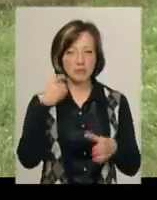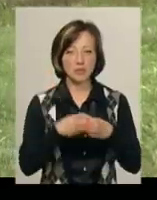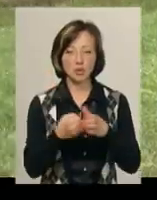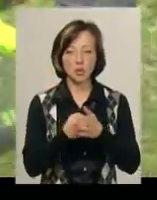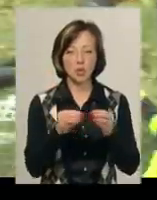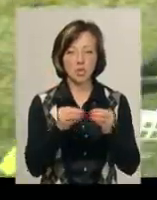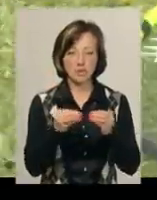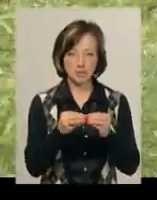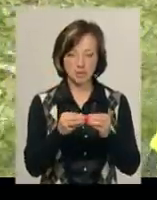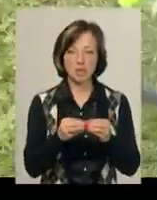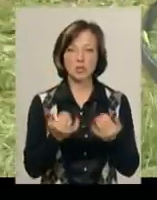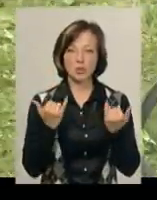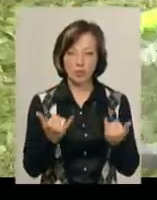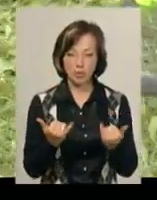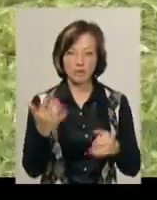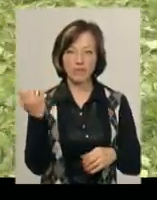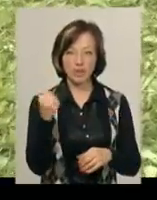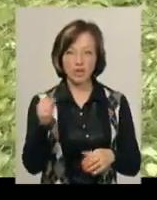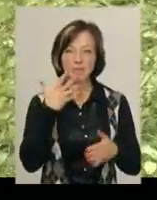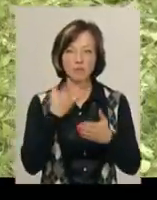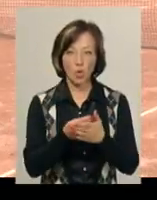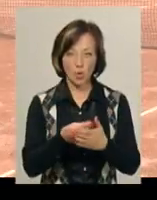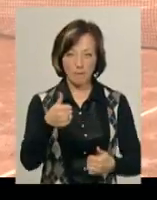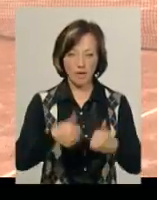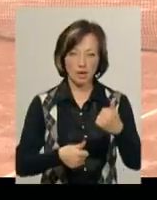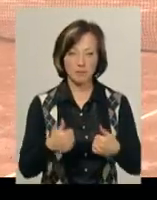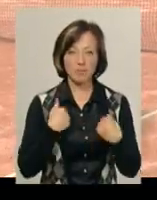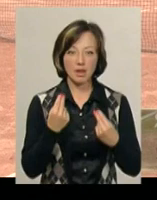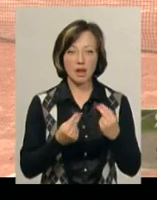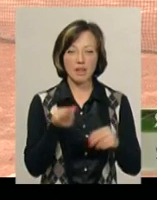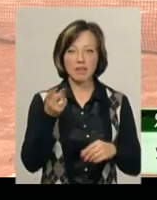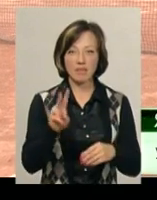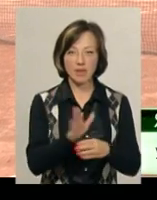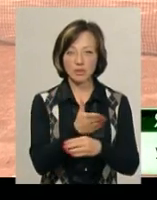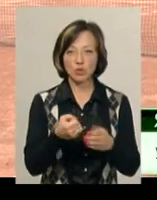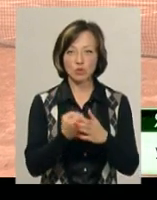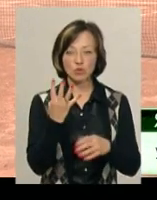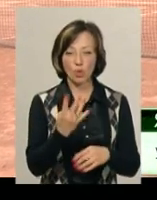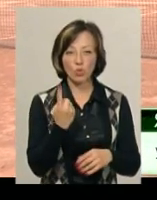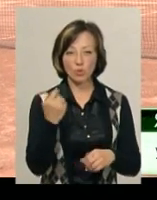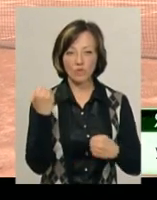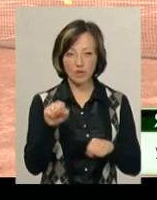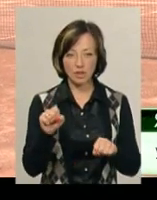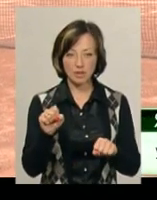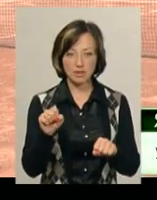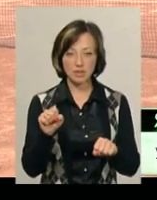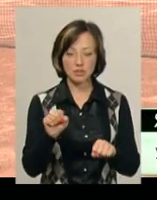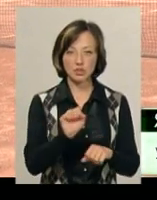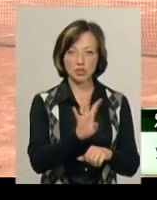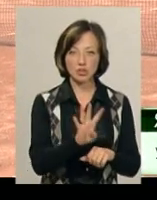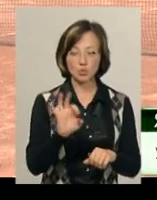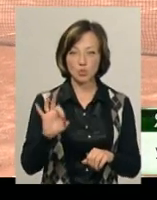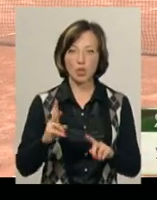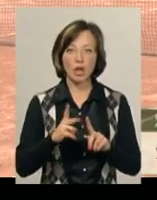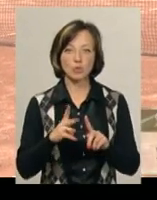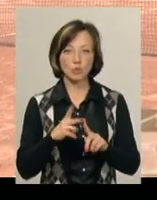до 10 років. Сьогодні вона виграла свою партію. Ми грали 2 сети до 4. Одну гру я виграла 4-0,